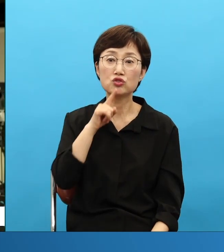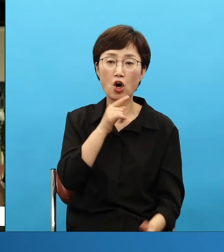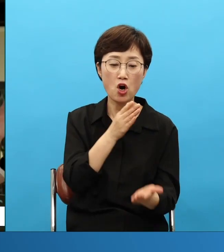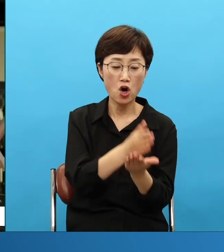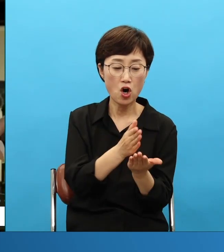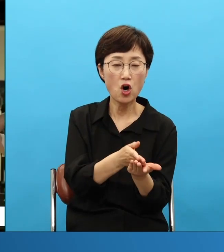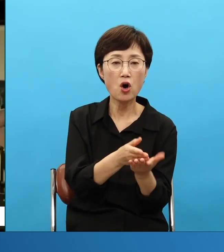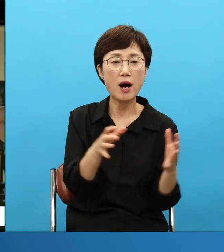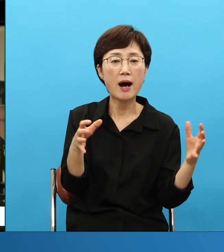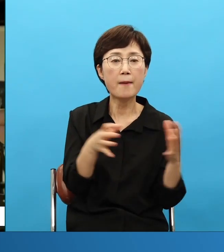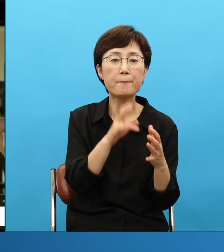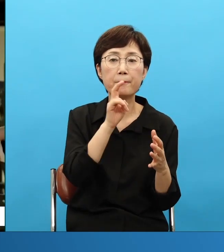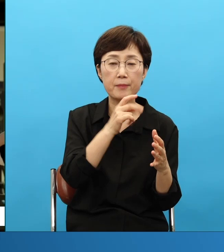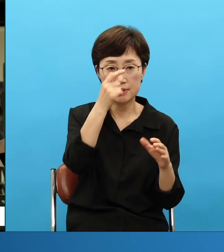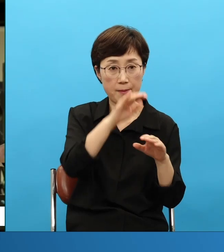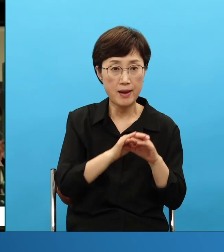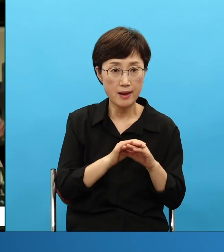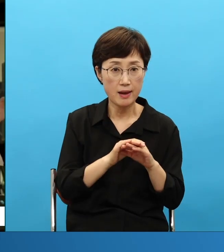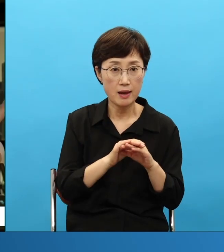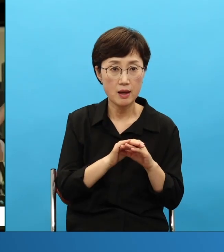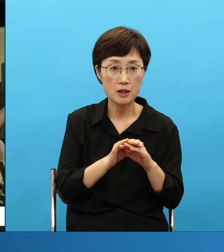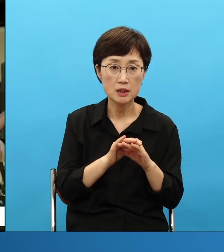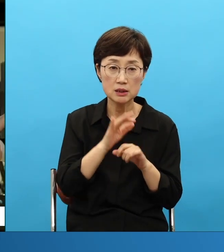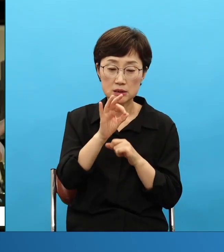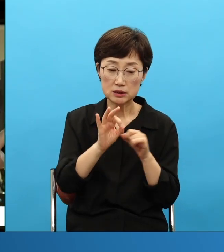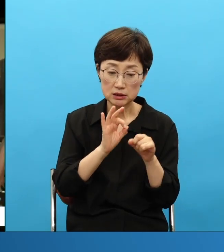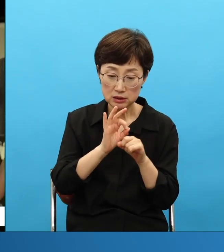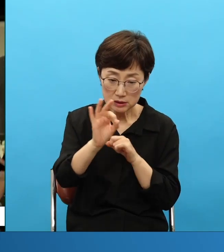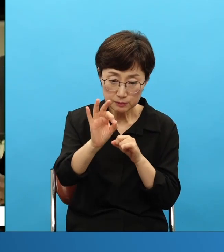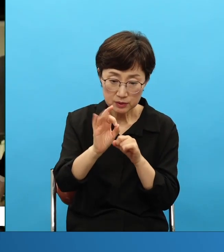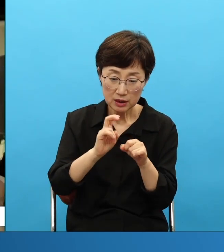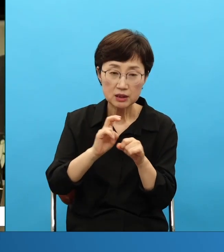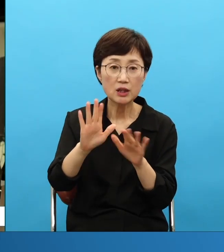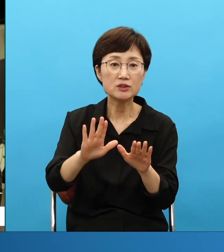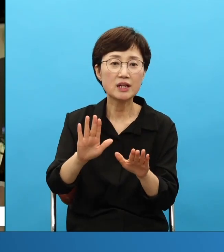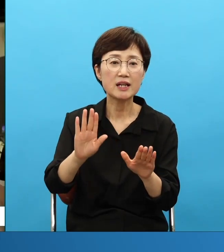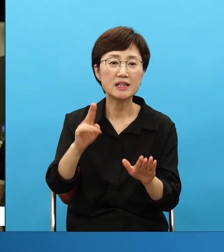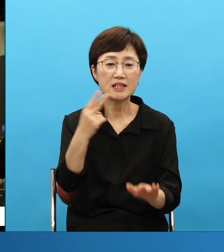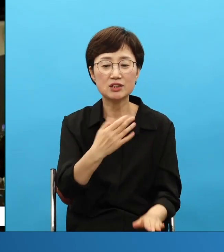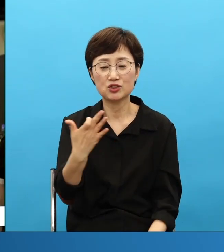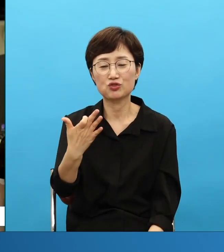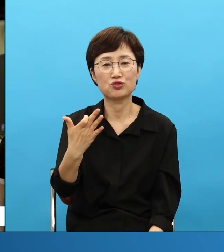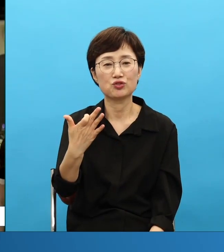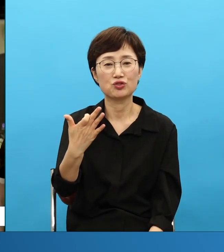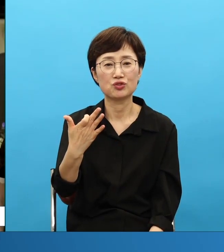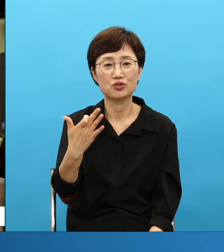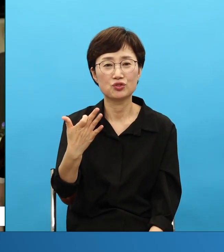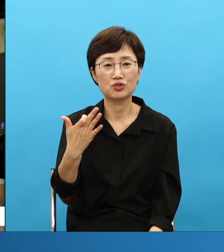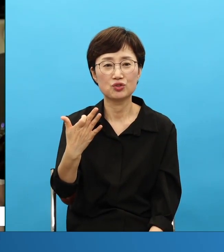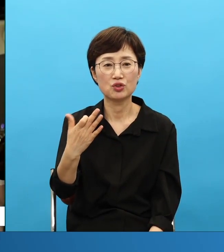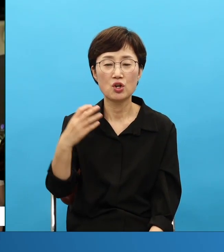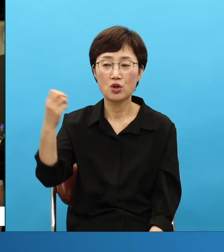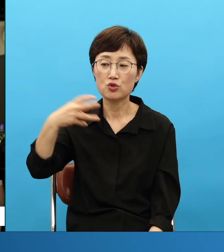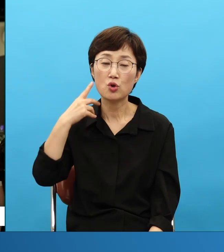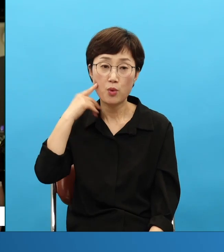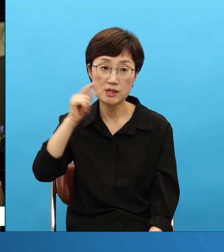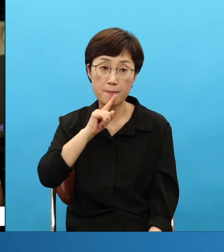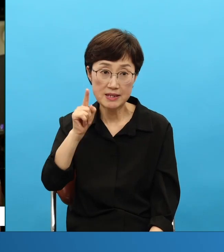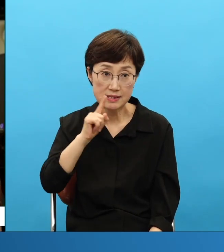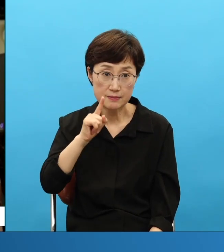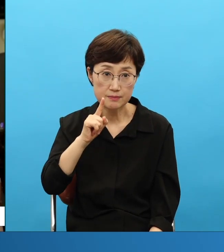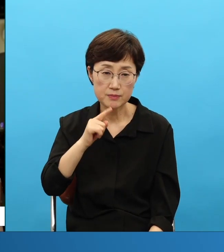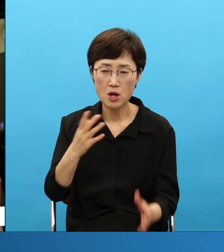예배가 시작되었고요. 그 10년이 또 지난 2019년에 총재님께서는 그